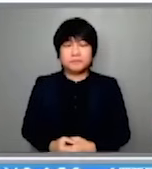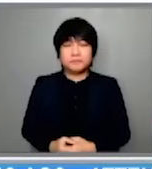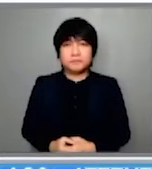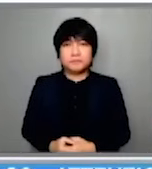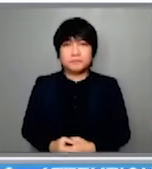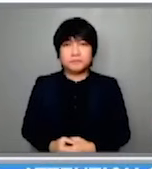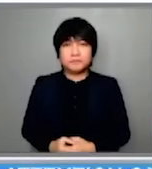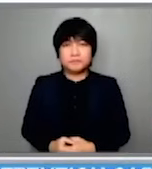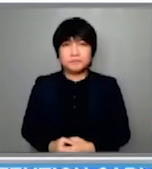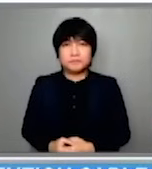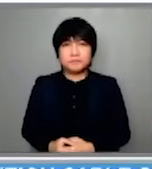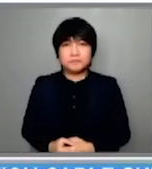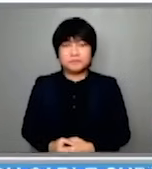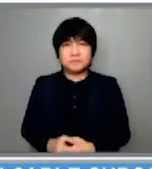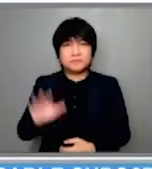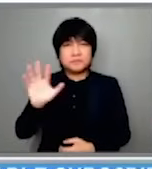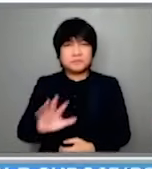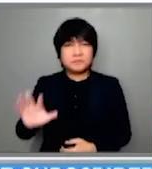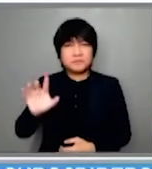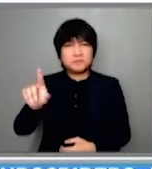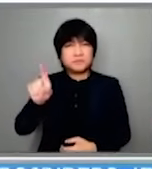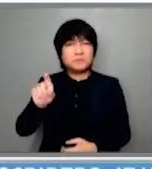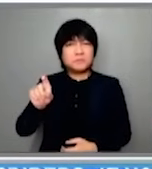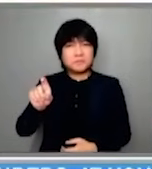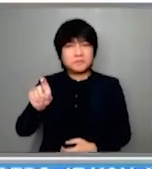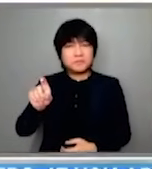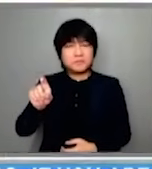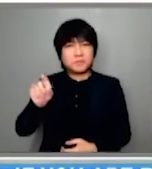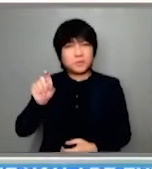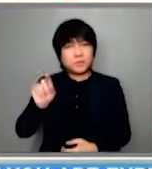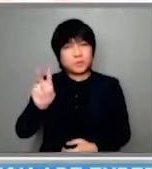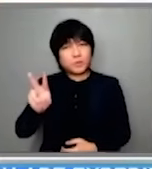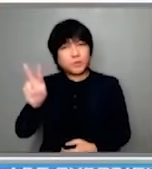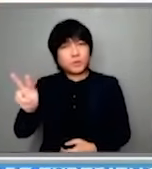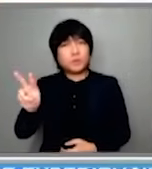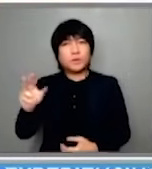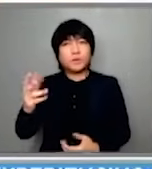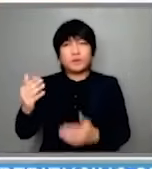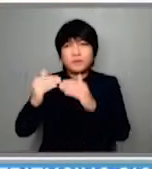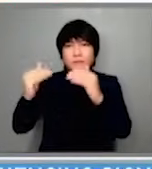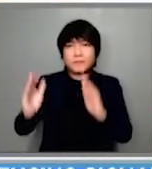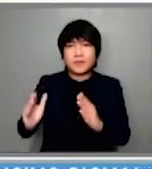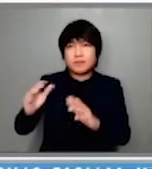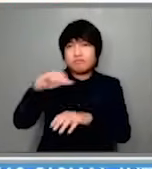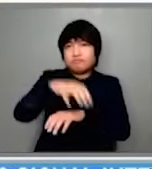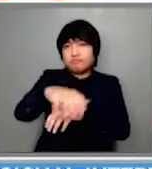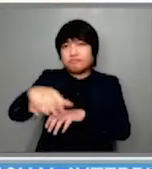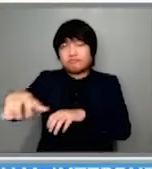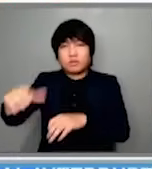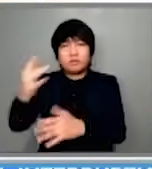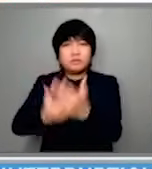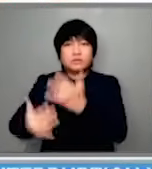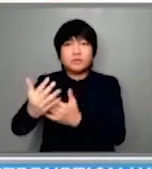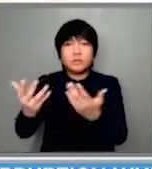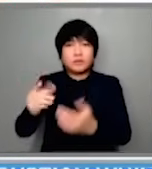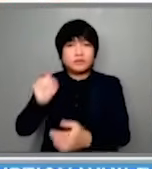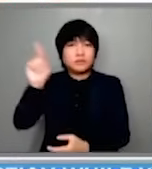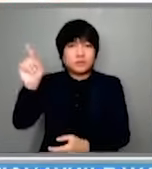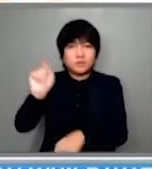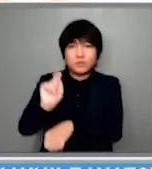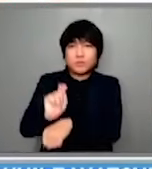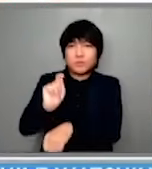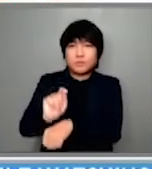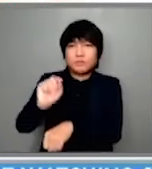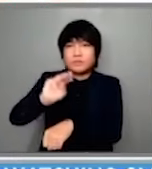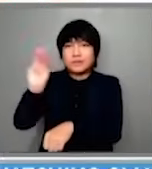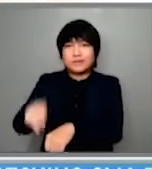Nasa 120 bahay ang nasunog sa Barangay 105 Happyland sa Tondo, Maynila kaninang madaling araw.